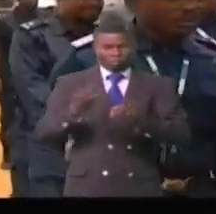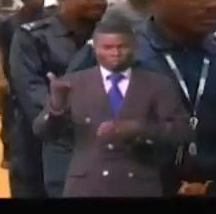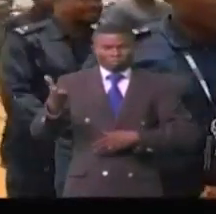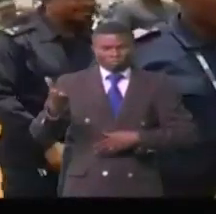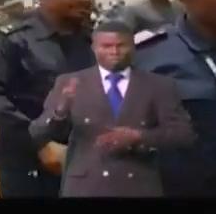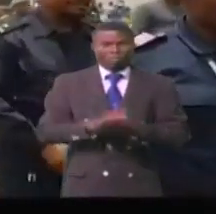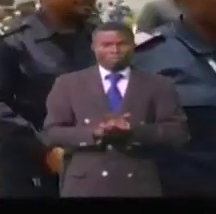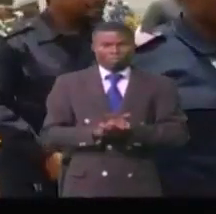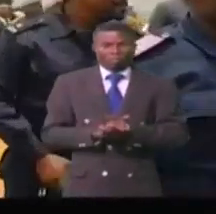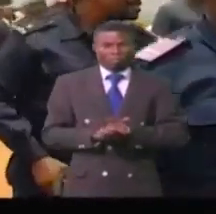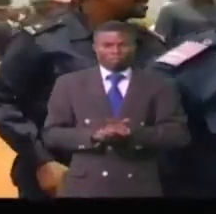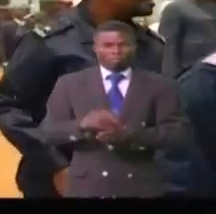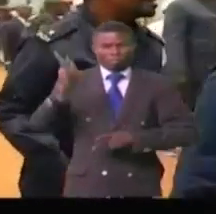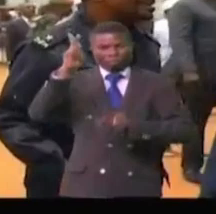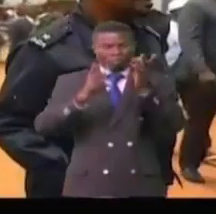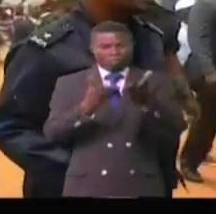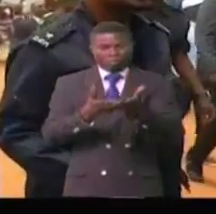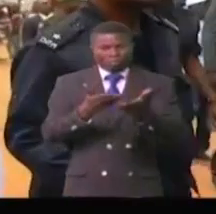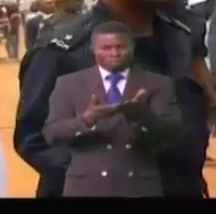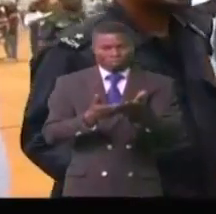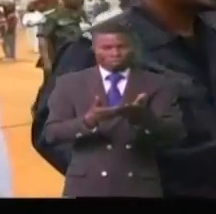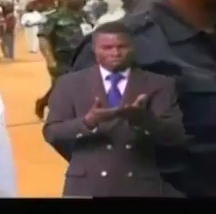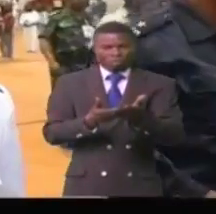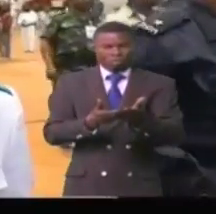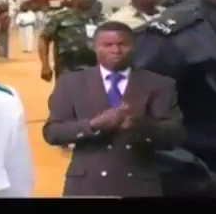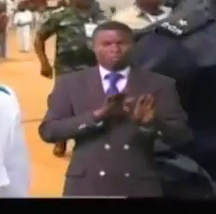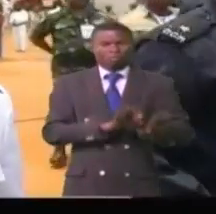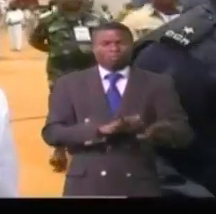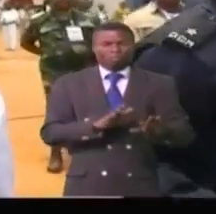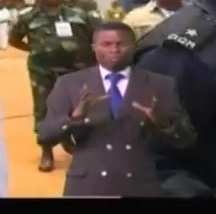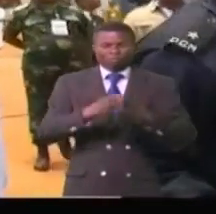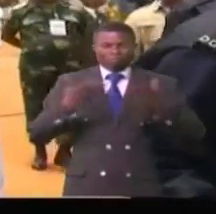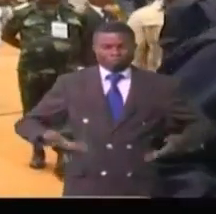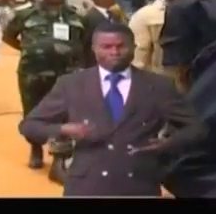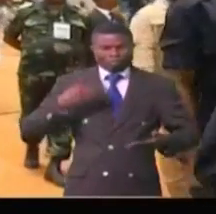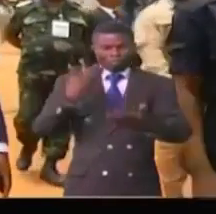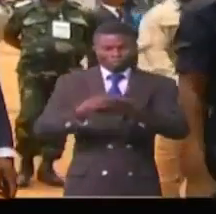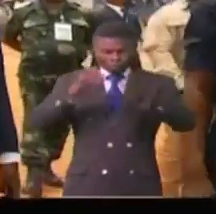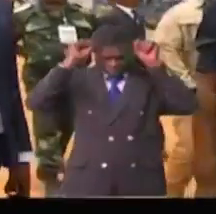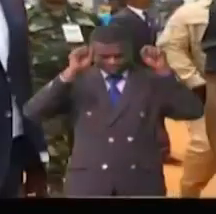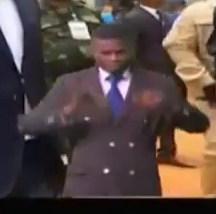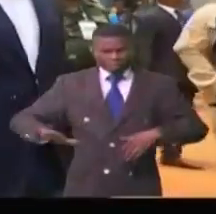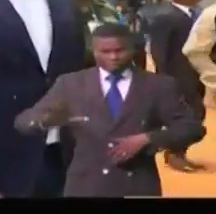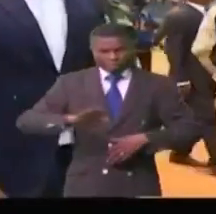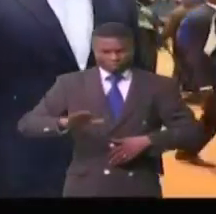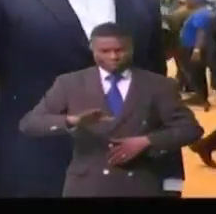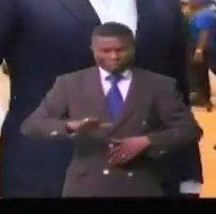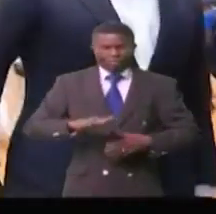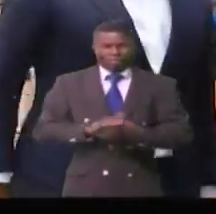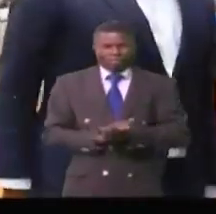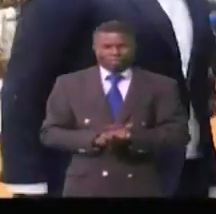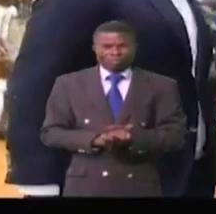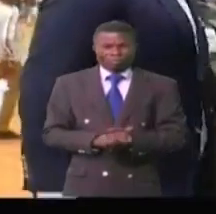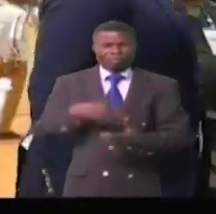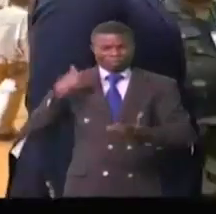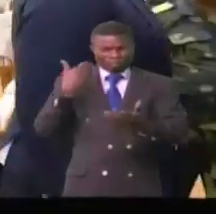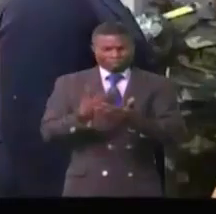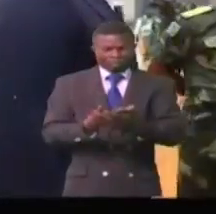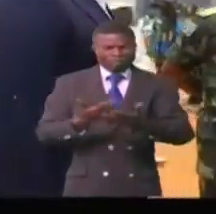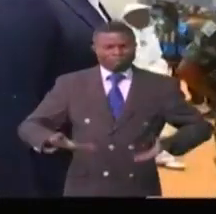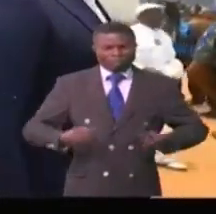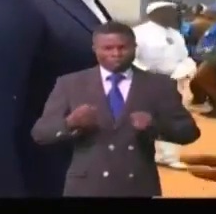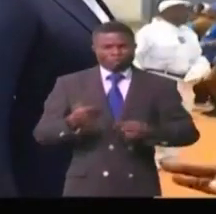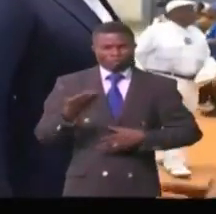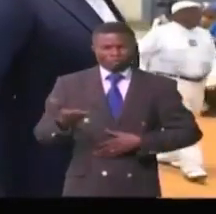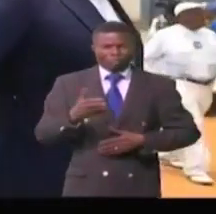donc, cette population en liesse attend avec joie l'arrivée du président de la République, le chef de l'État, qui nous a honoré par sa présence.